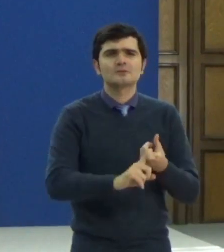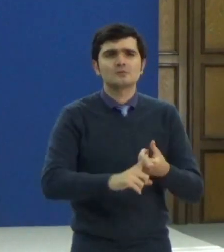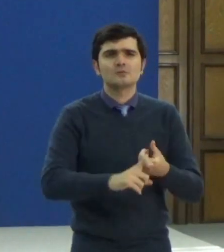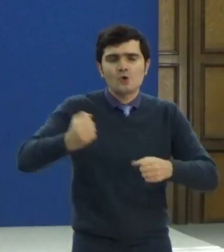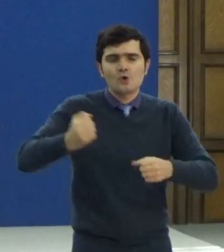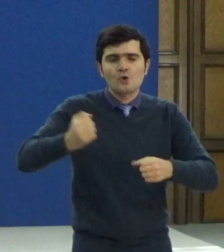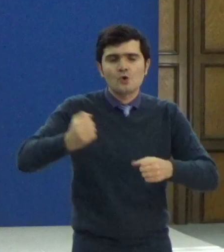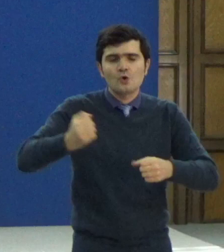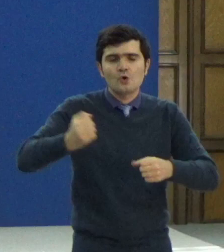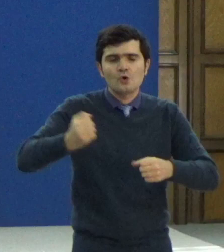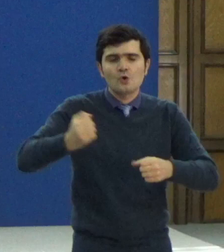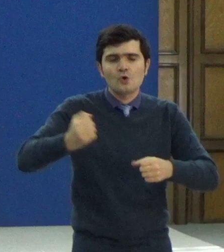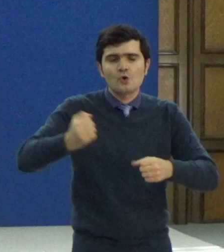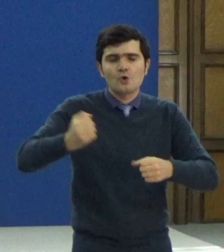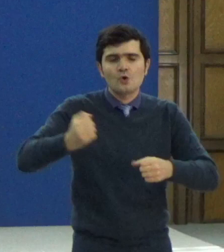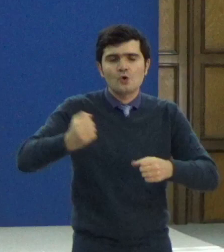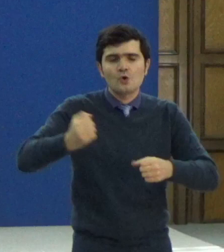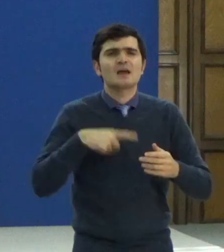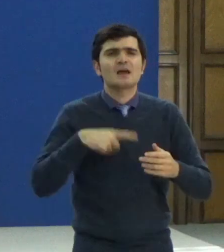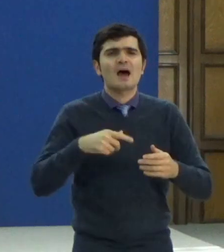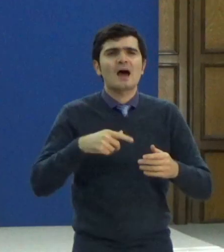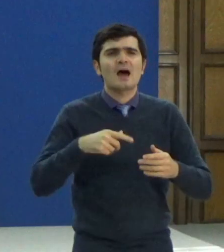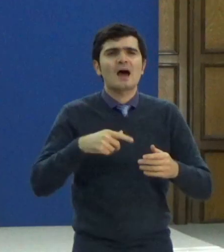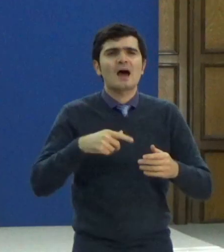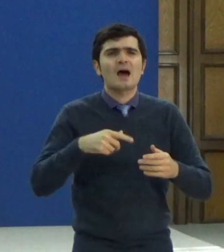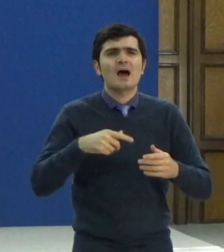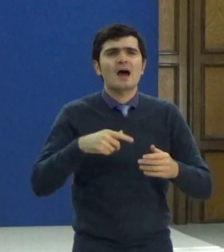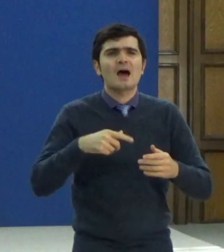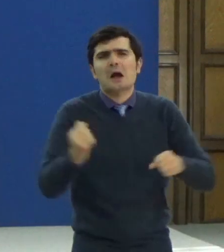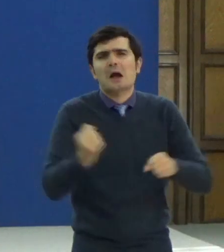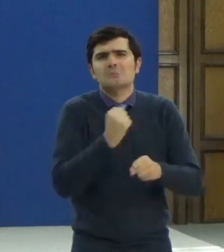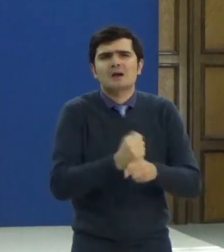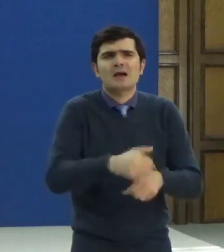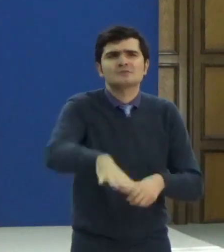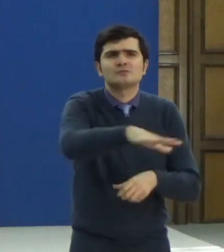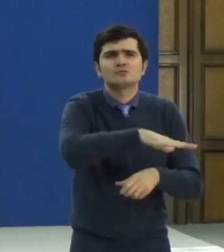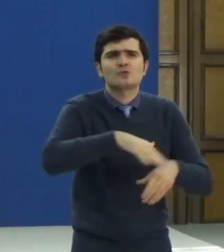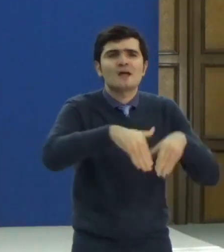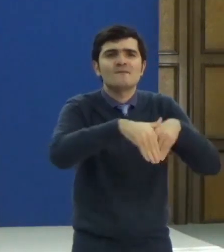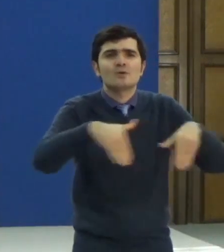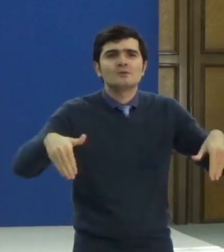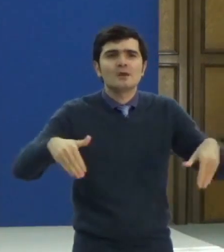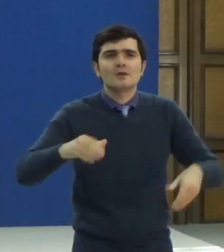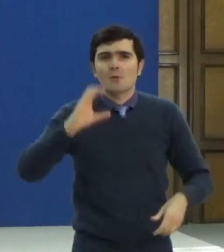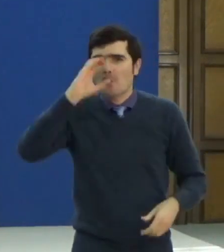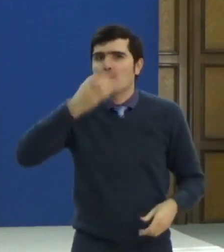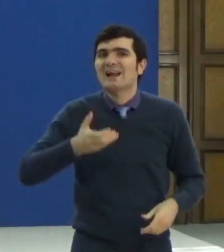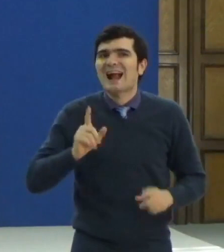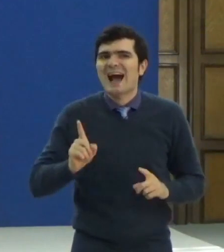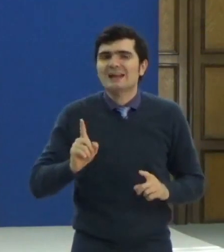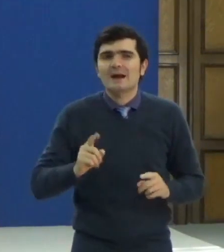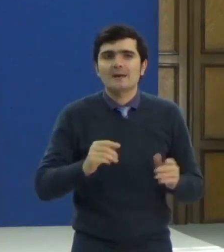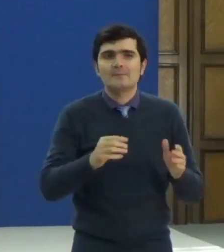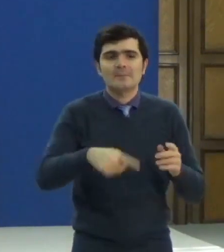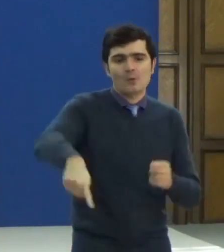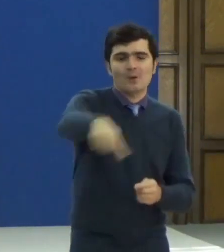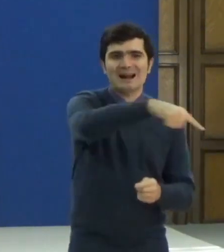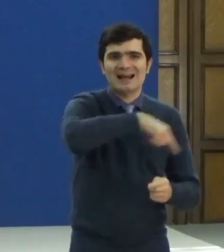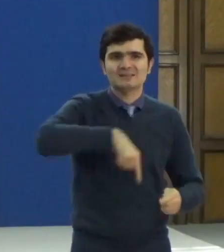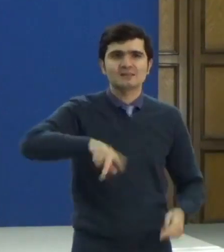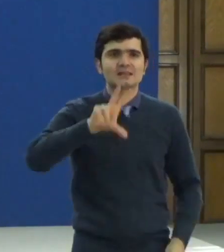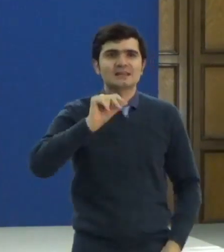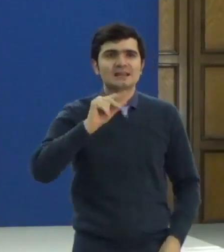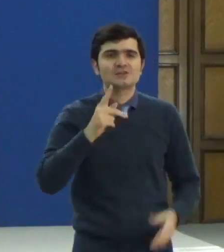lucrătorii transfrontalieri care muncesc în zona de frontieră cu Bulgaria, pe o rază de 30 de kilometri de o